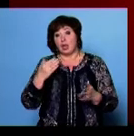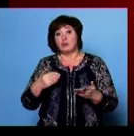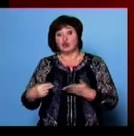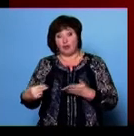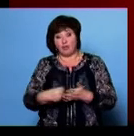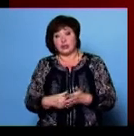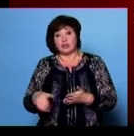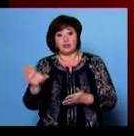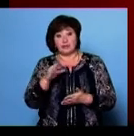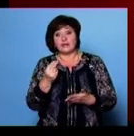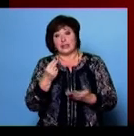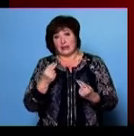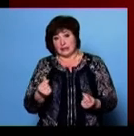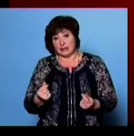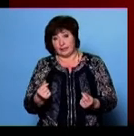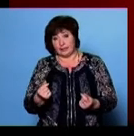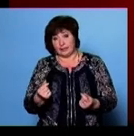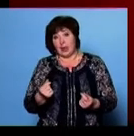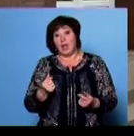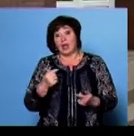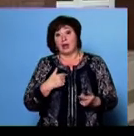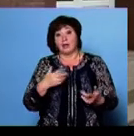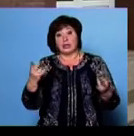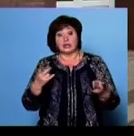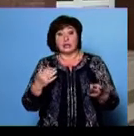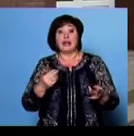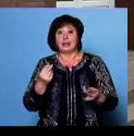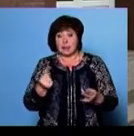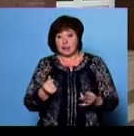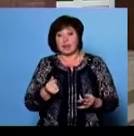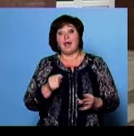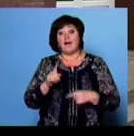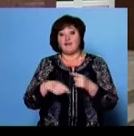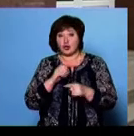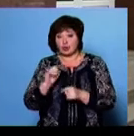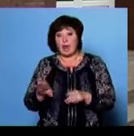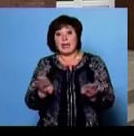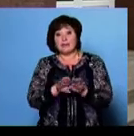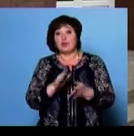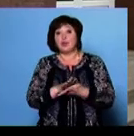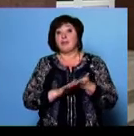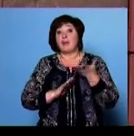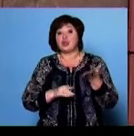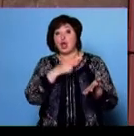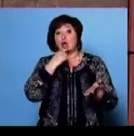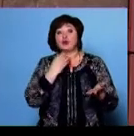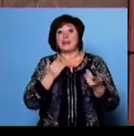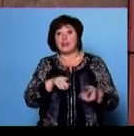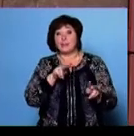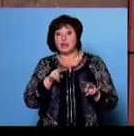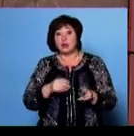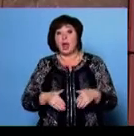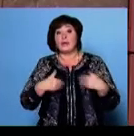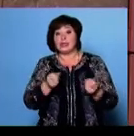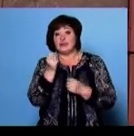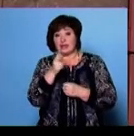вот эти все денежки без ущерба мне. Деньги Ангелине вернули. С подобными обращениями в Роспотребнадзор этим летом обратились 12